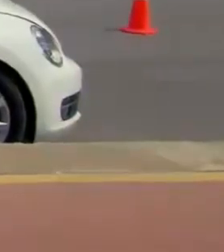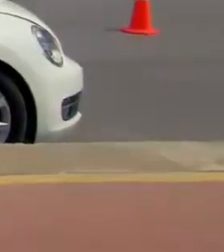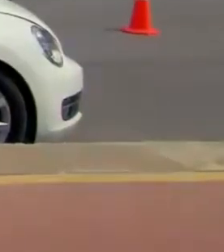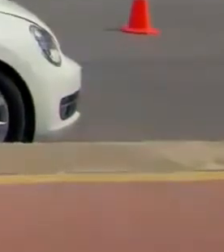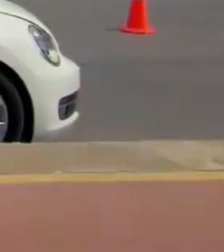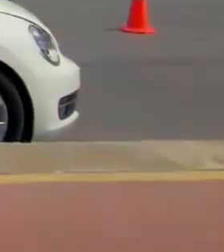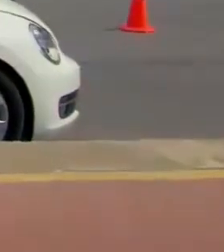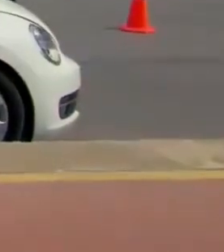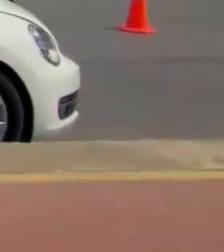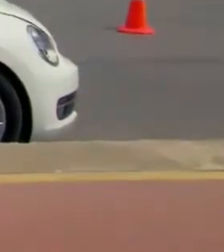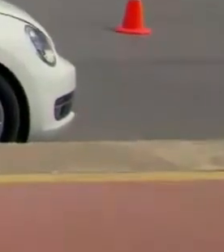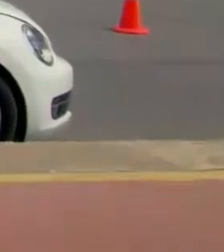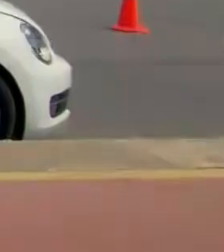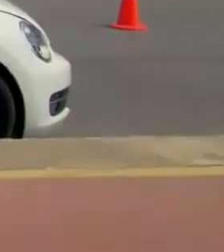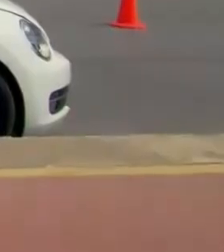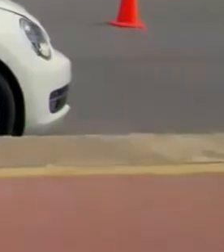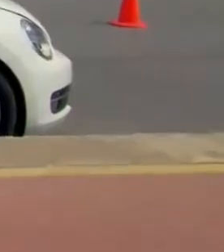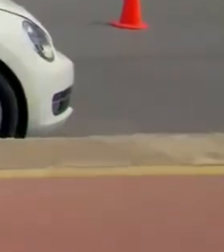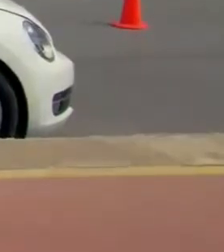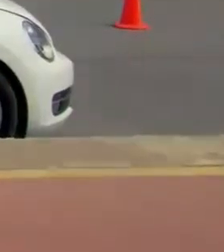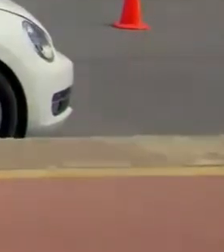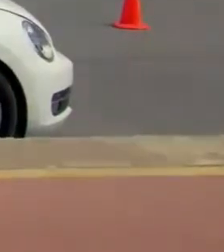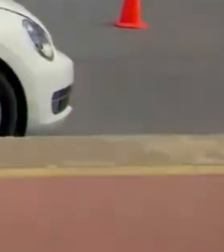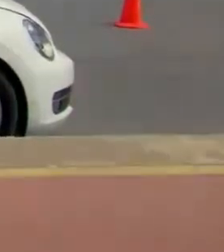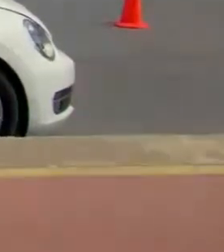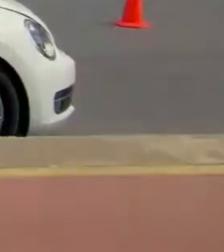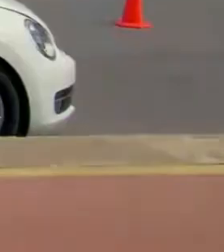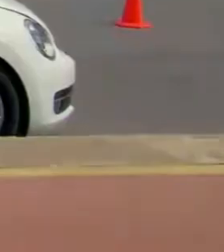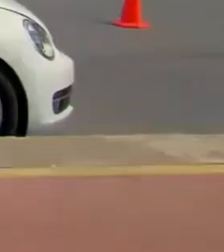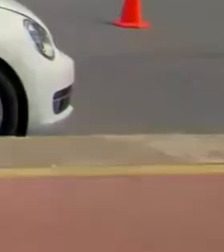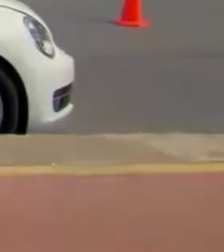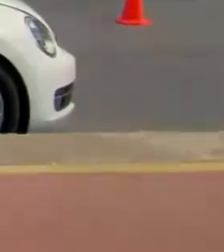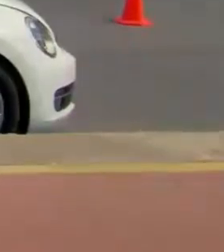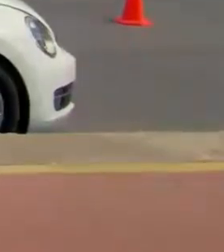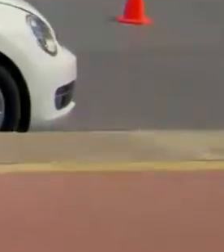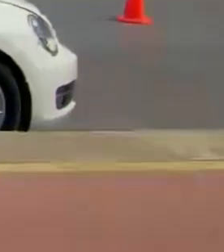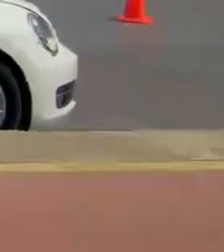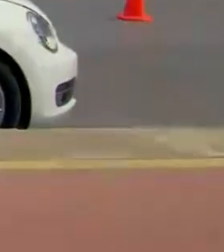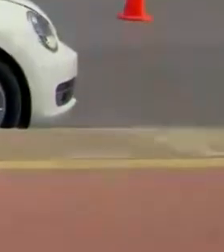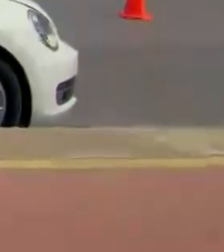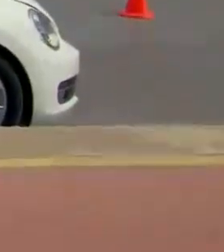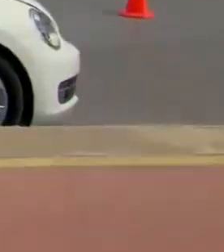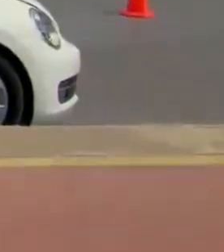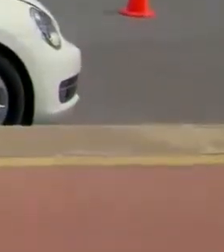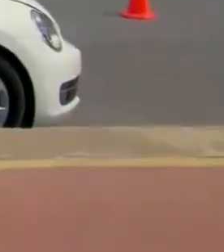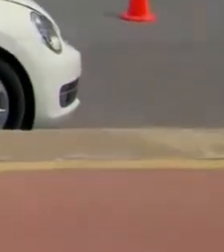Biricik astarını aşağıya çekiştirerek yüzüstü yere uzandı. Polisler silahlarını doğrultmuş üzerine yürüyorlar.